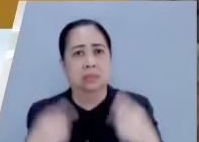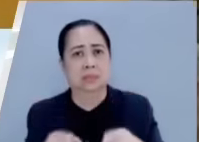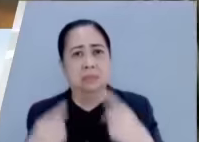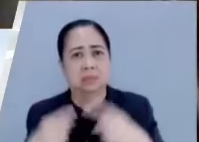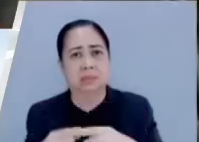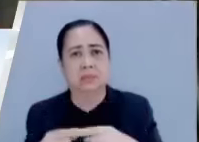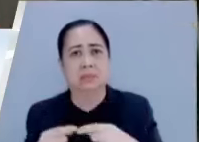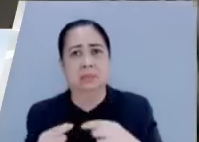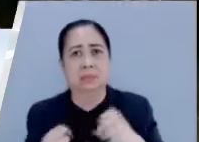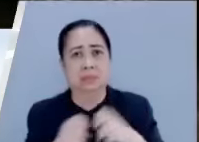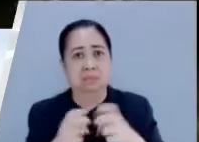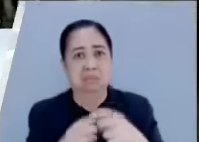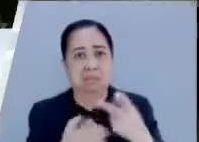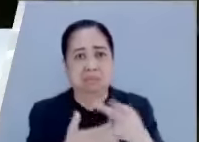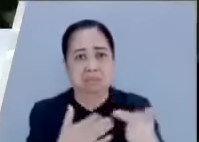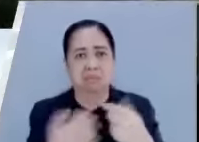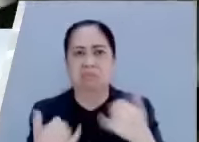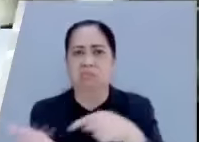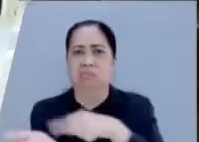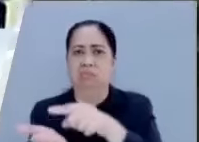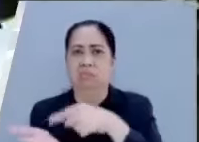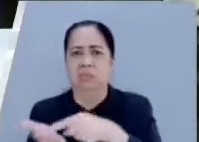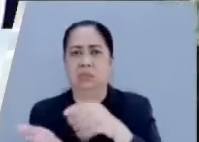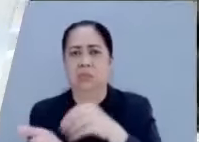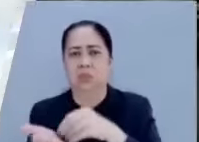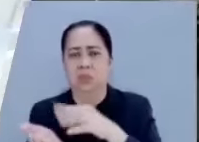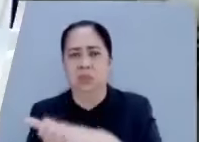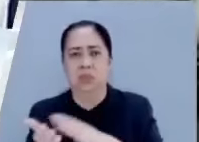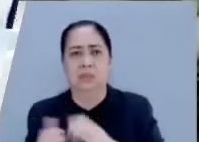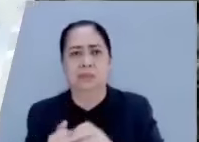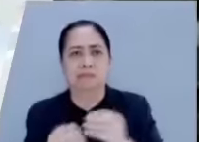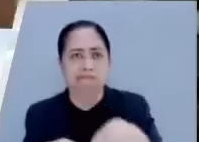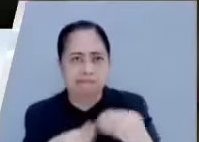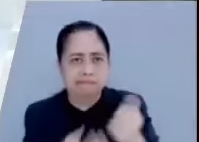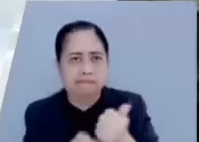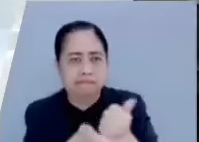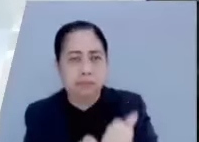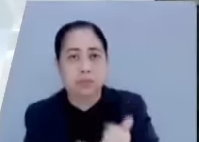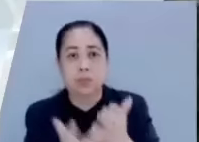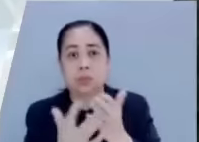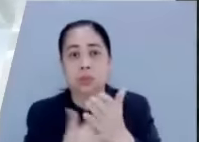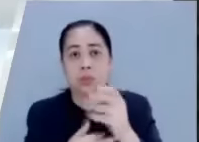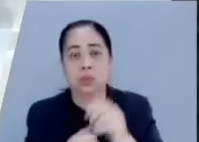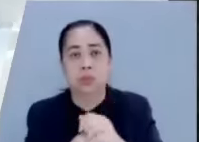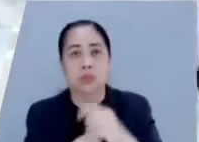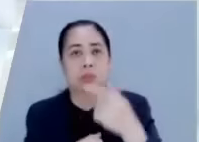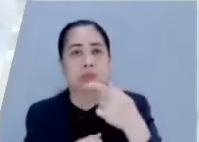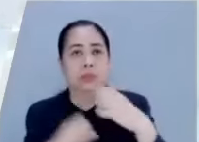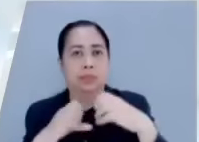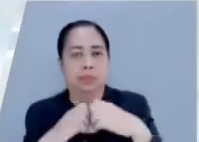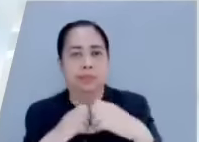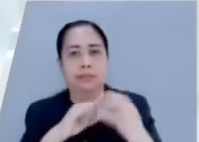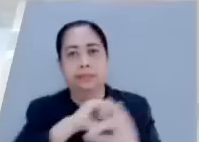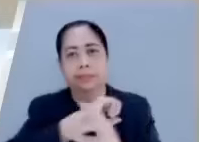ang interest. Ang aming team nag-abot muna ng kaunting tulong sa pamamagitan ng GMA Kapuso Foundation.